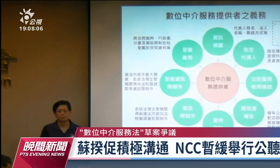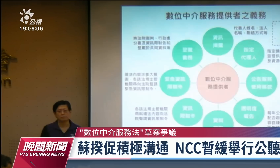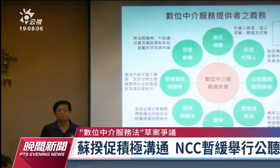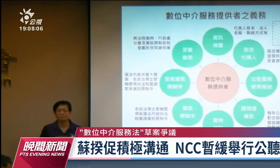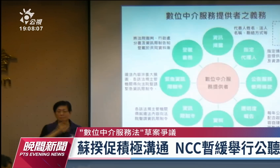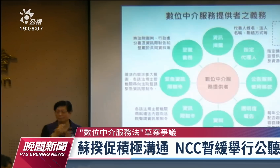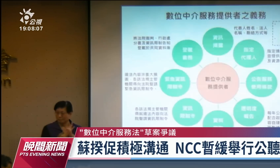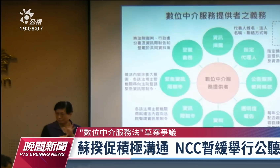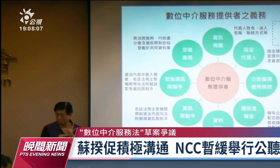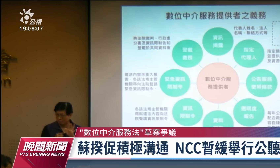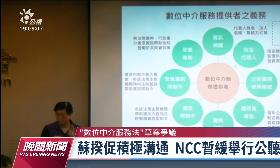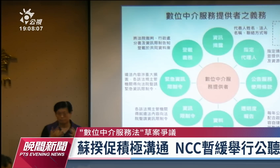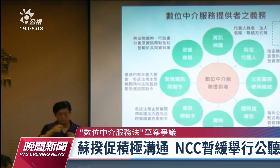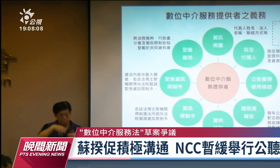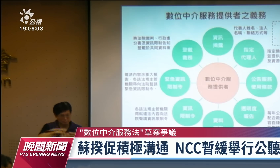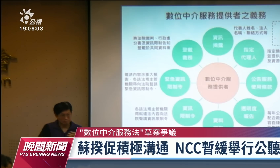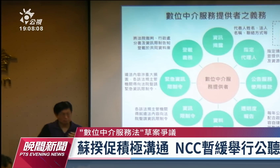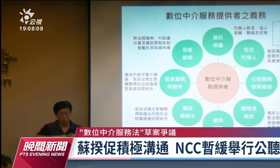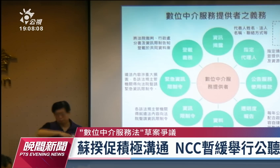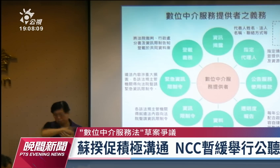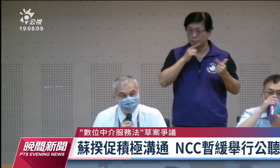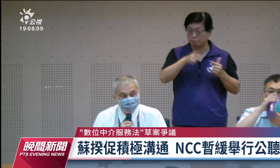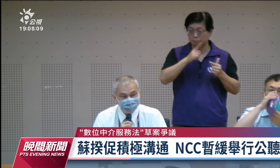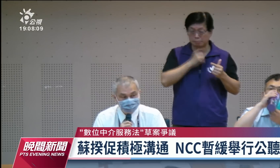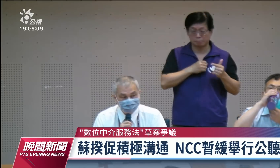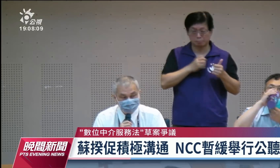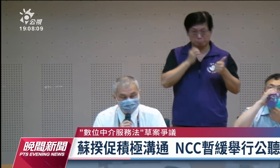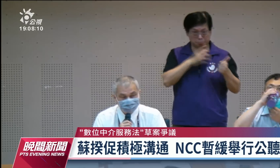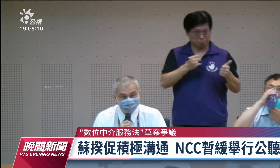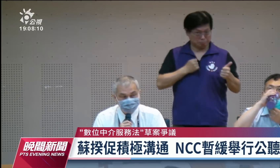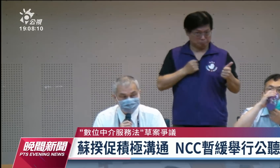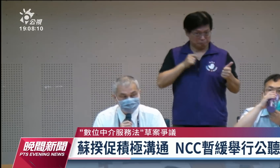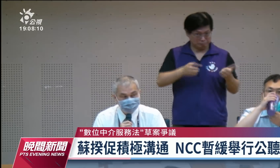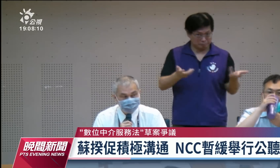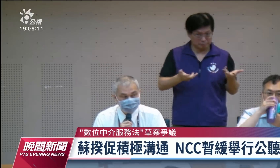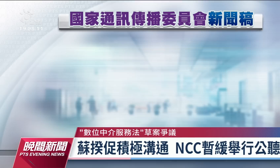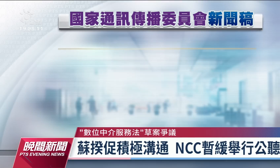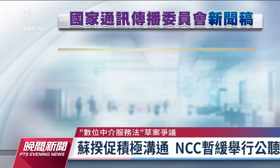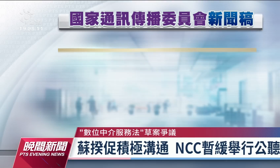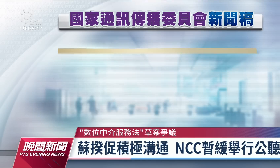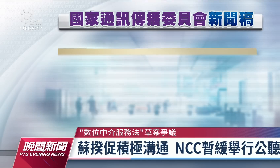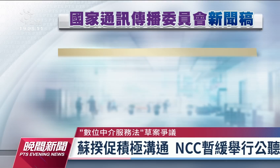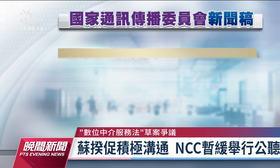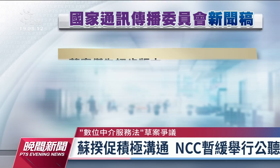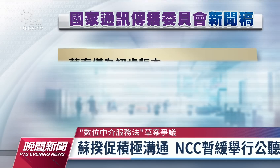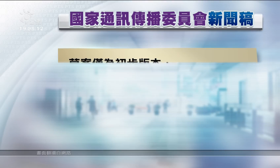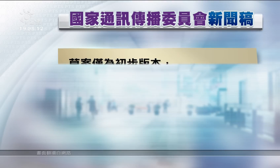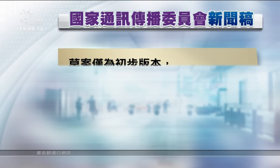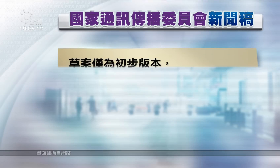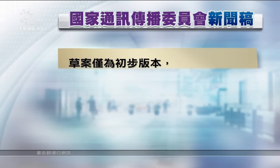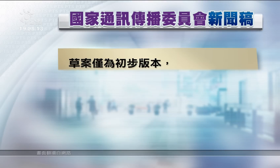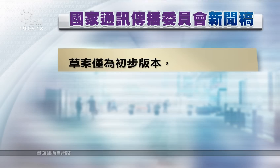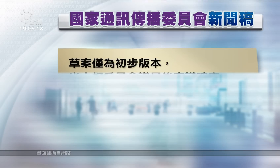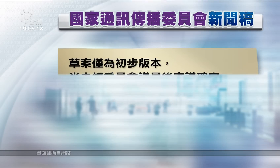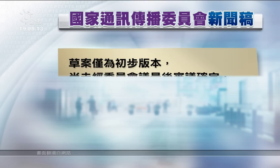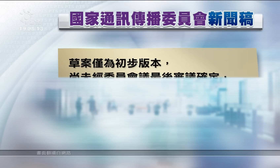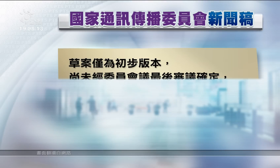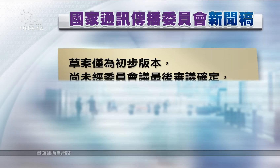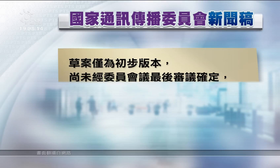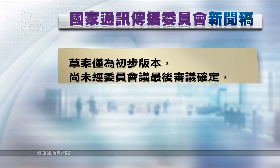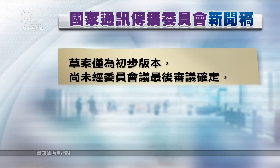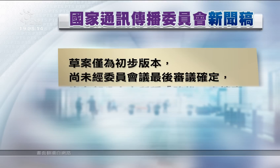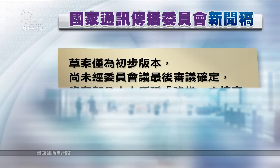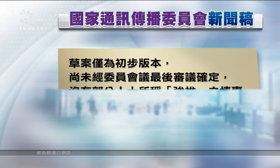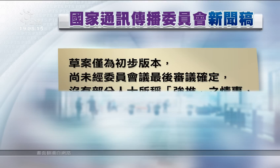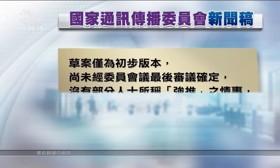会积极沟通之后，国家通讯传播委员会除了宣布暂缓举行公听会，二十一号发出新闻稿强调，草案仅为初步